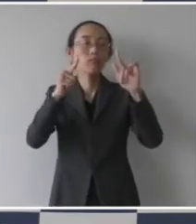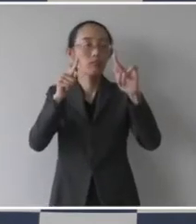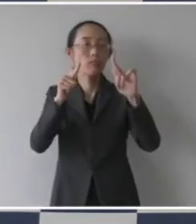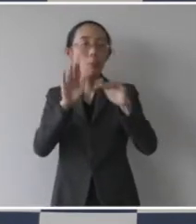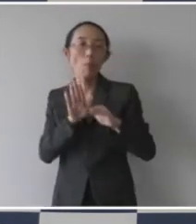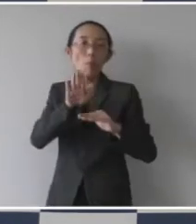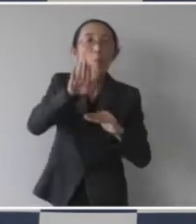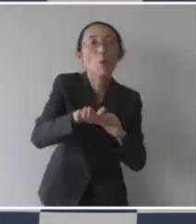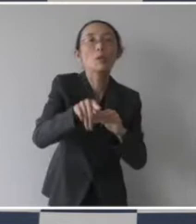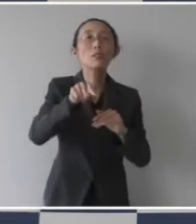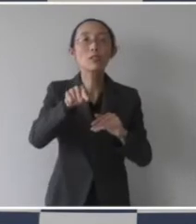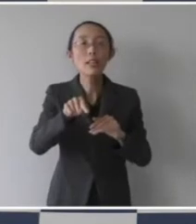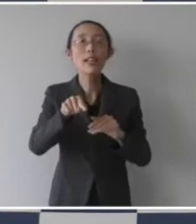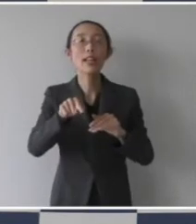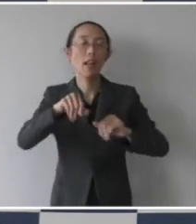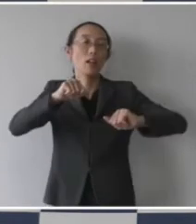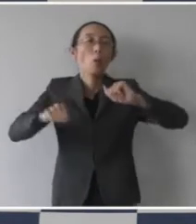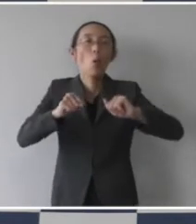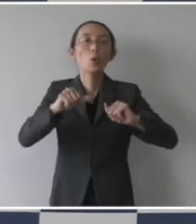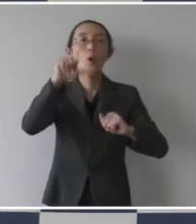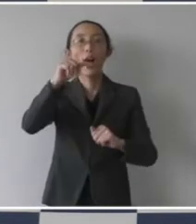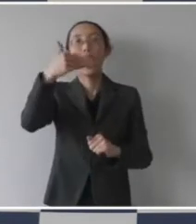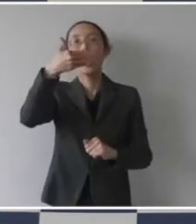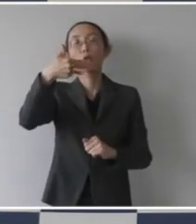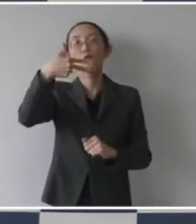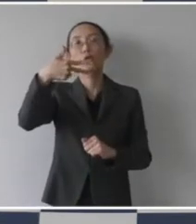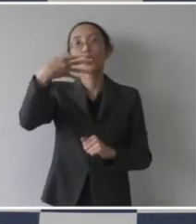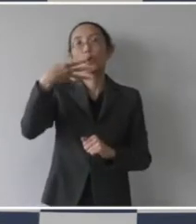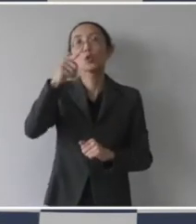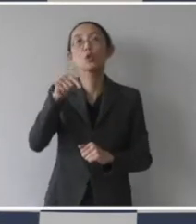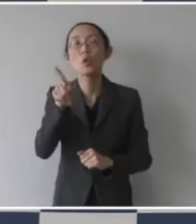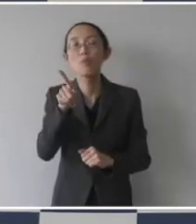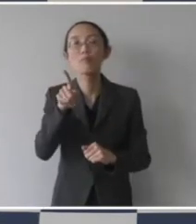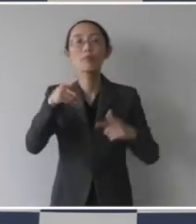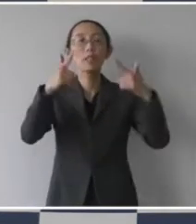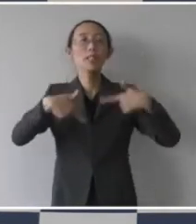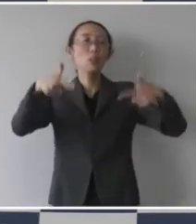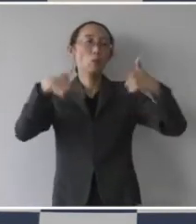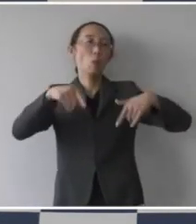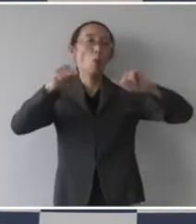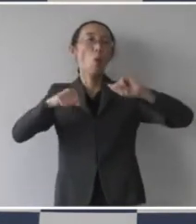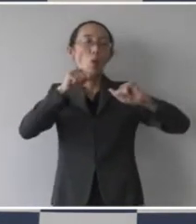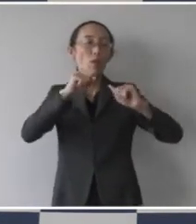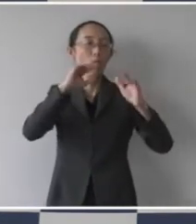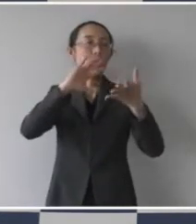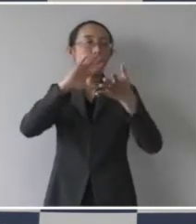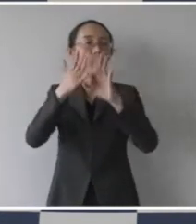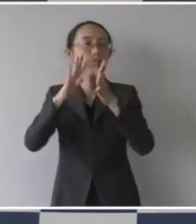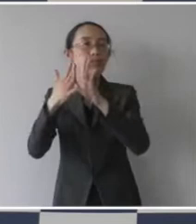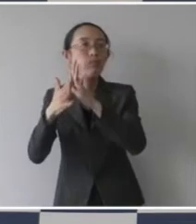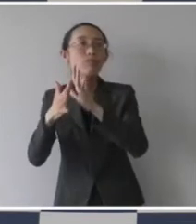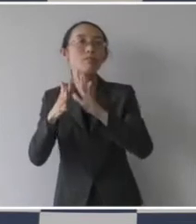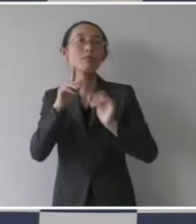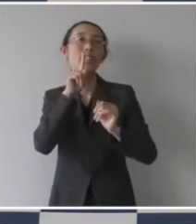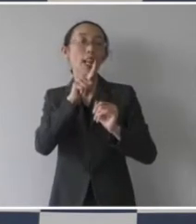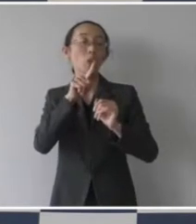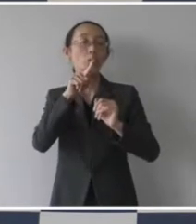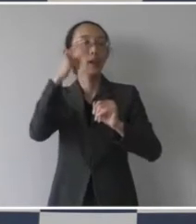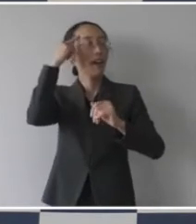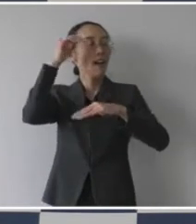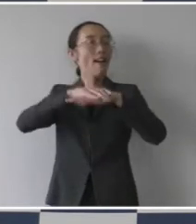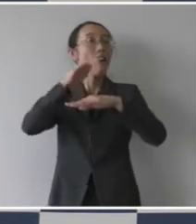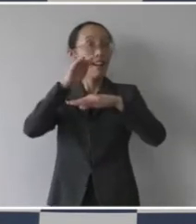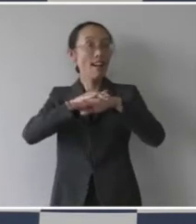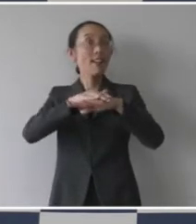ね、今度はアクションということで、日常の行動アクションをどんどん変えて移していこうという思いで、事